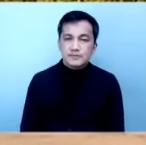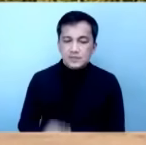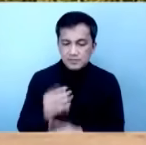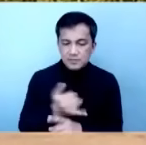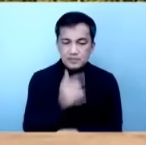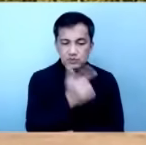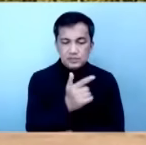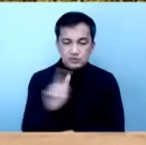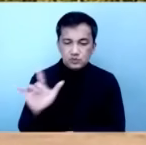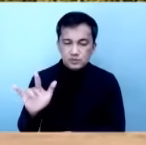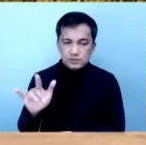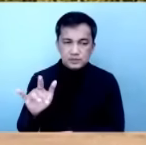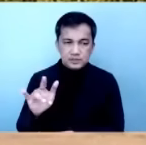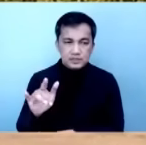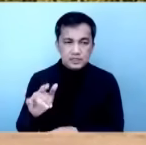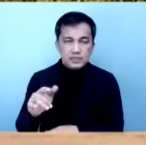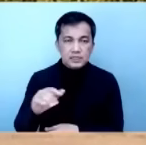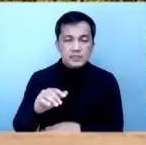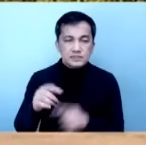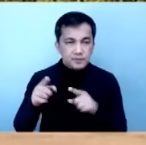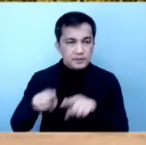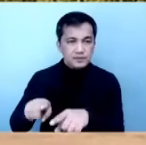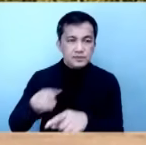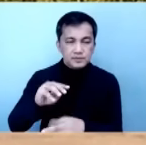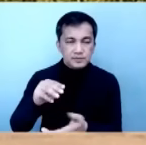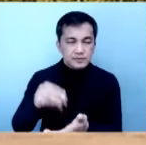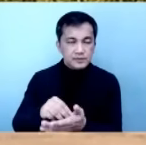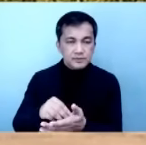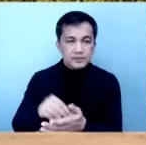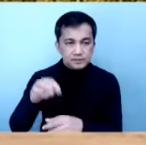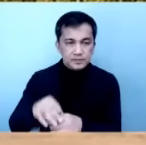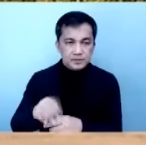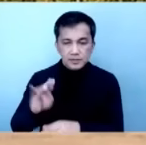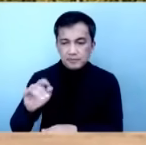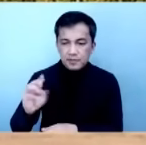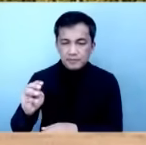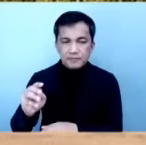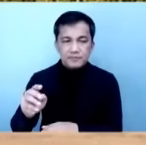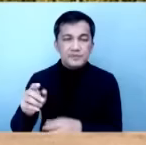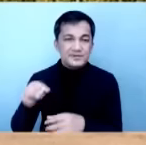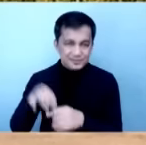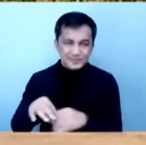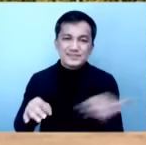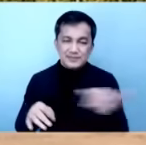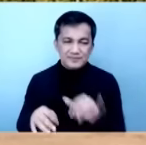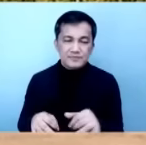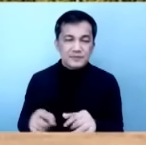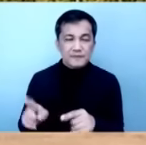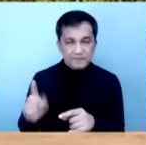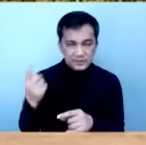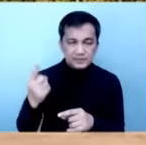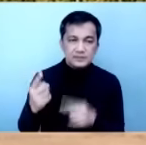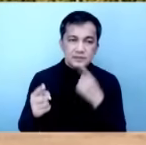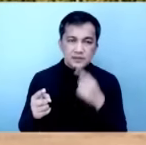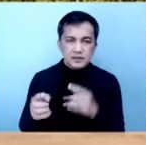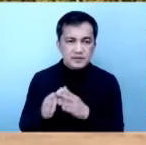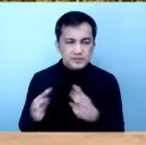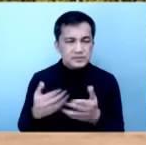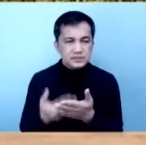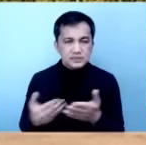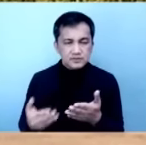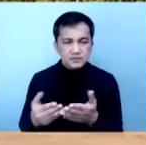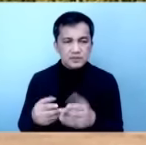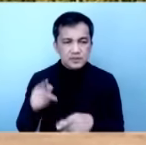kasabay ng midterm elections gaganapin ang kauna-unahang BM parliamentary elections malaking bagay daw ito para sa mga mamamayan ng B